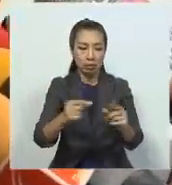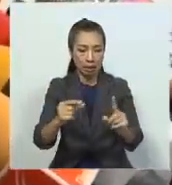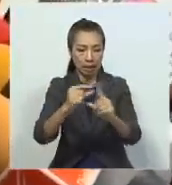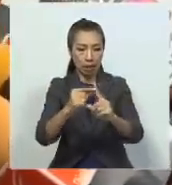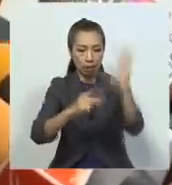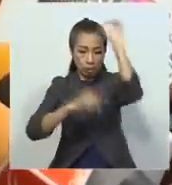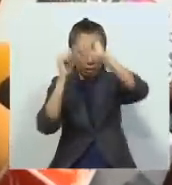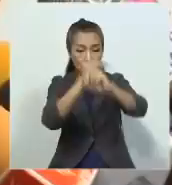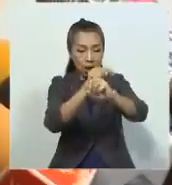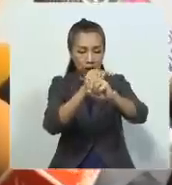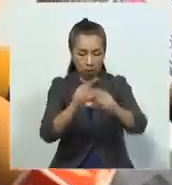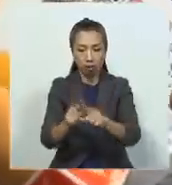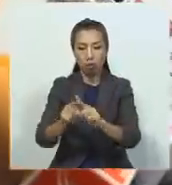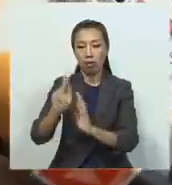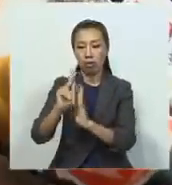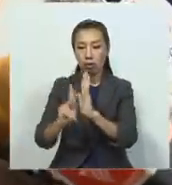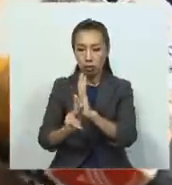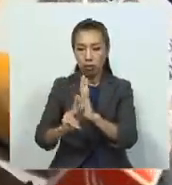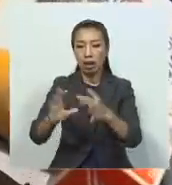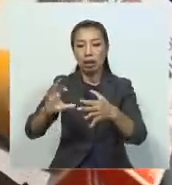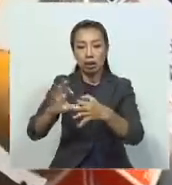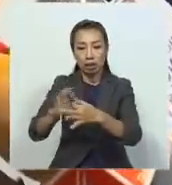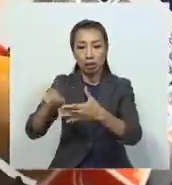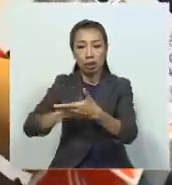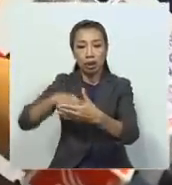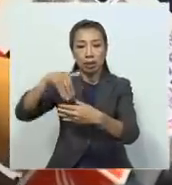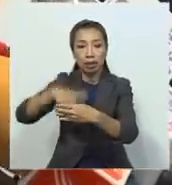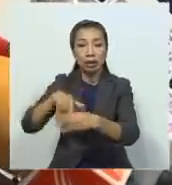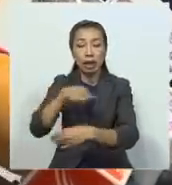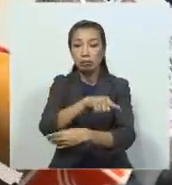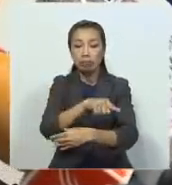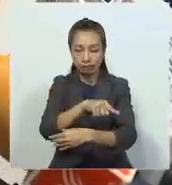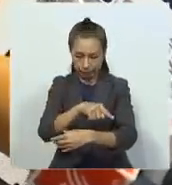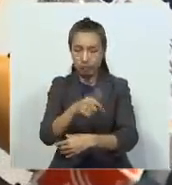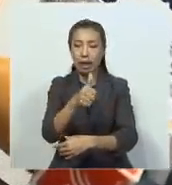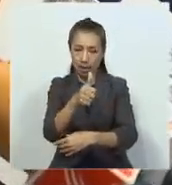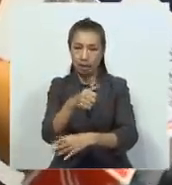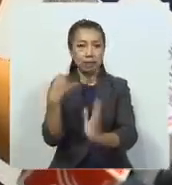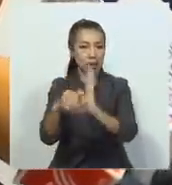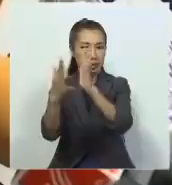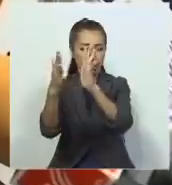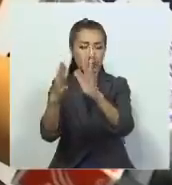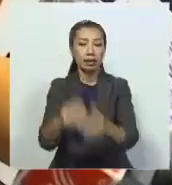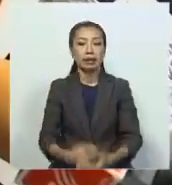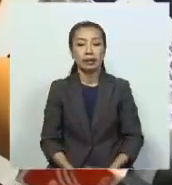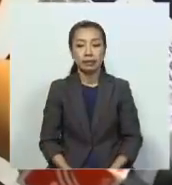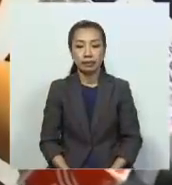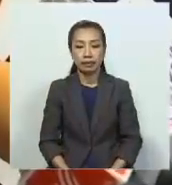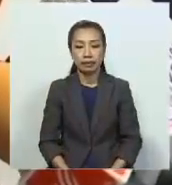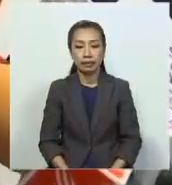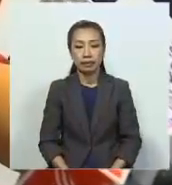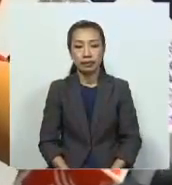ว่าไม่เป็นการขัดต่อพรบประกอบรัฐธรรมนูญว่าด้วยการเลือกตั้งสมาชิกสภาผู้แทนราษฎรพ.ศ